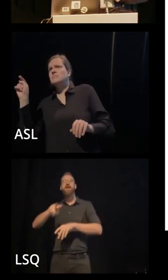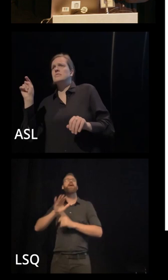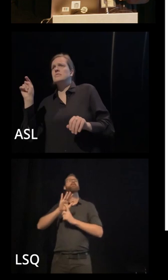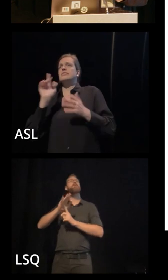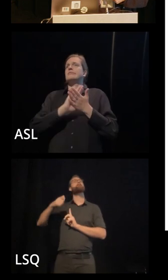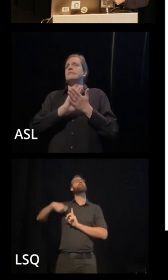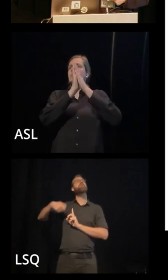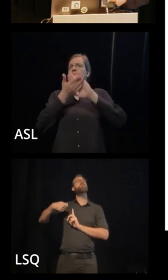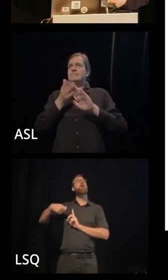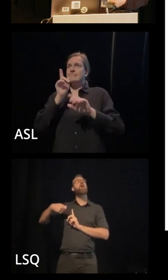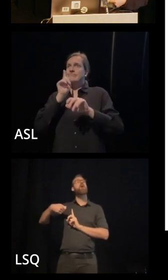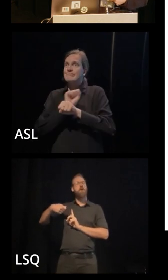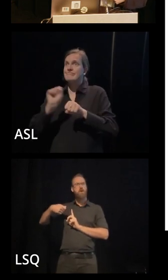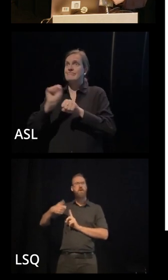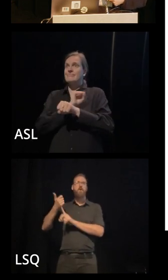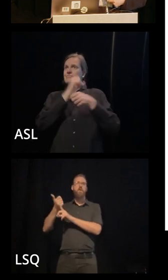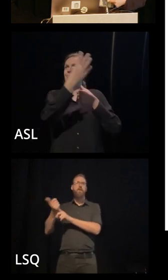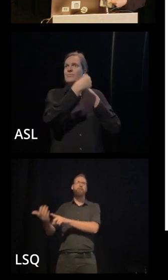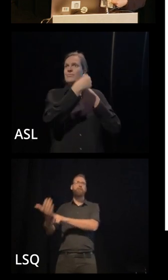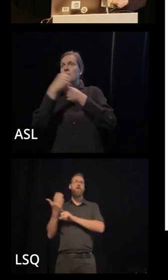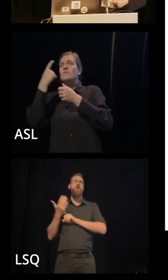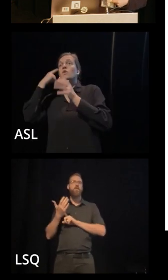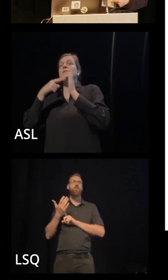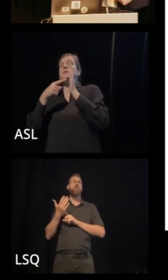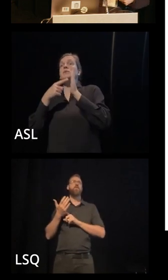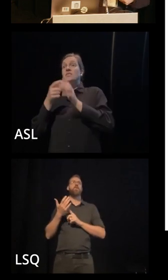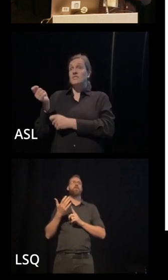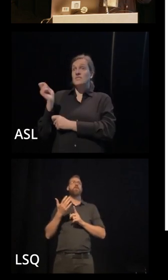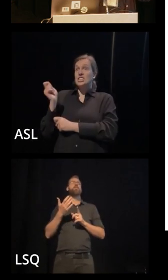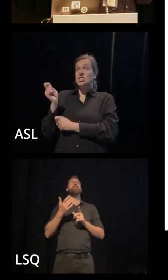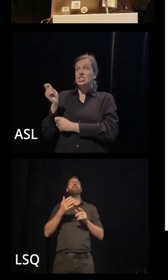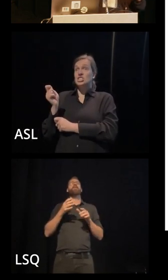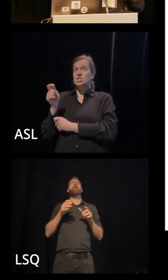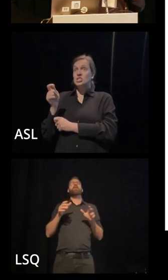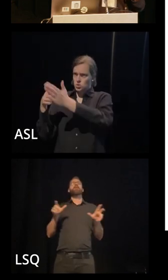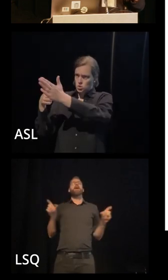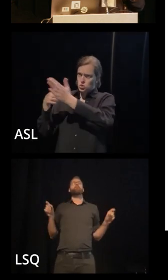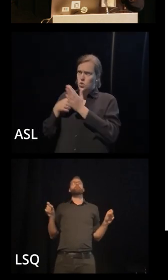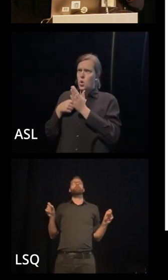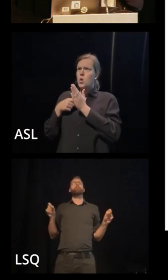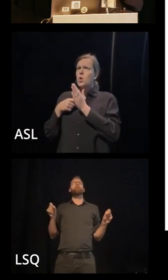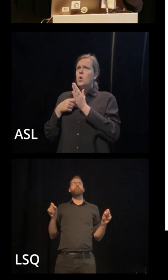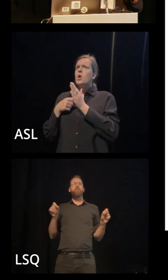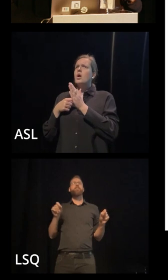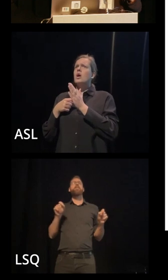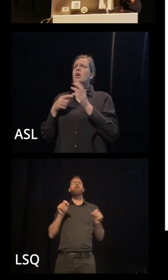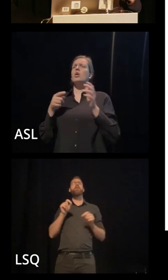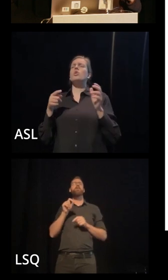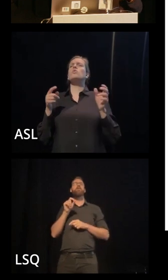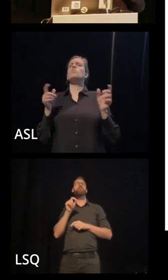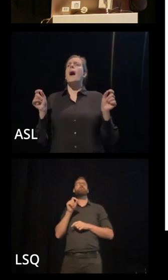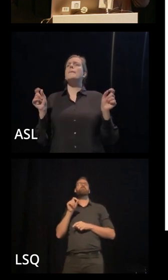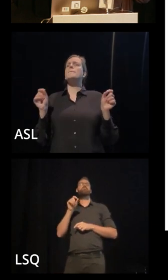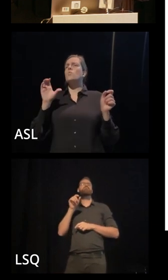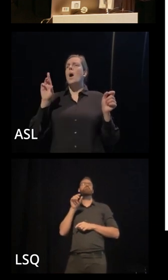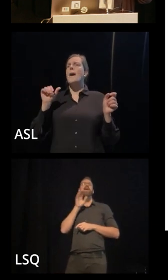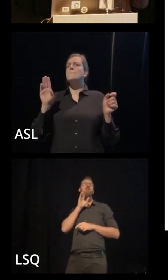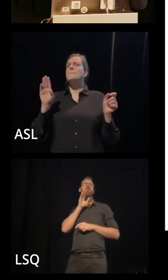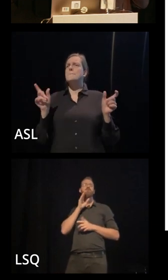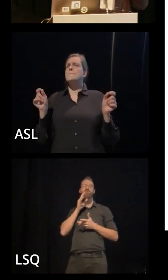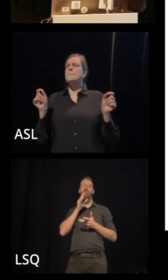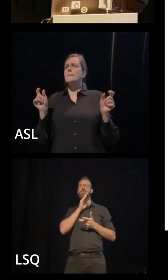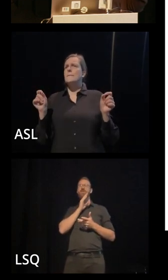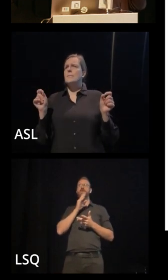pêcheurs vont venir nous montrer à manœuvrer des casiers de crabes, des neiges, à partir de cet appareil-là. Et c'est